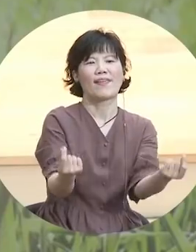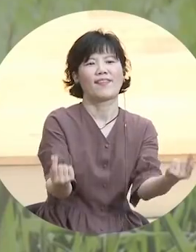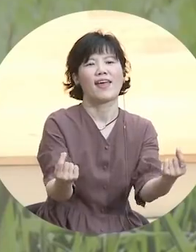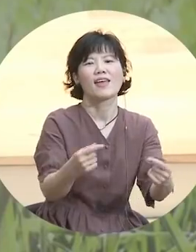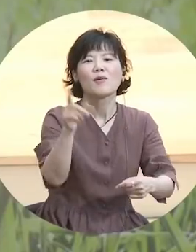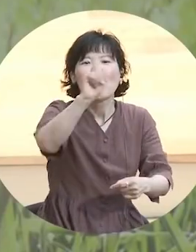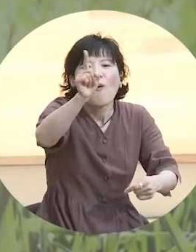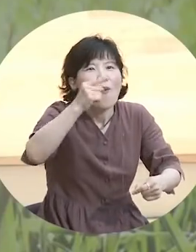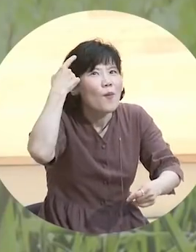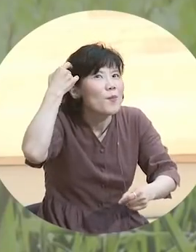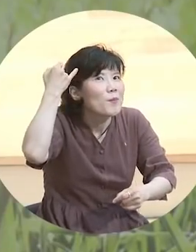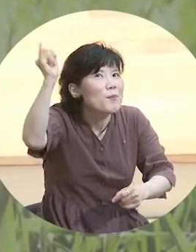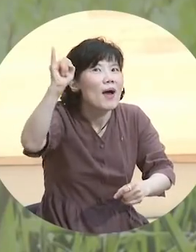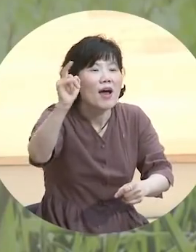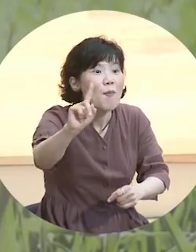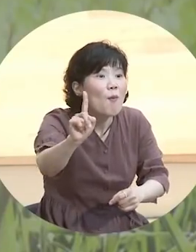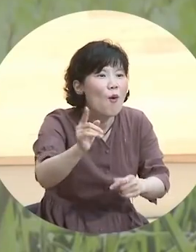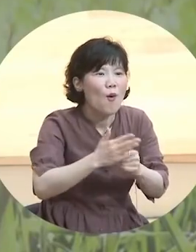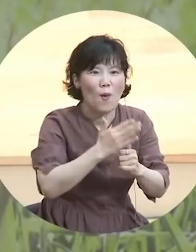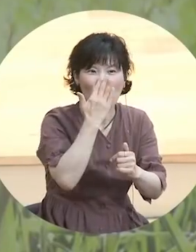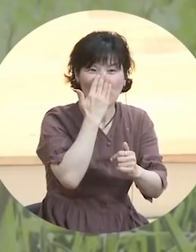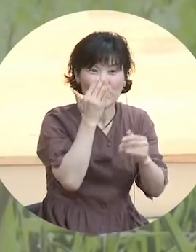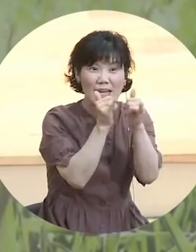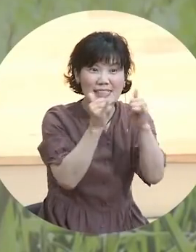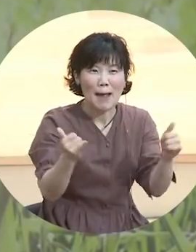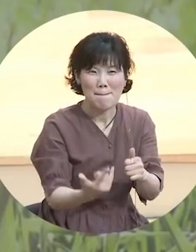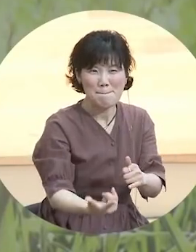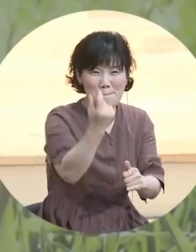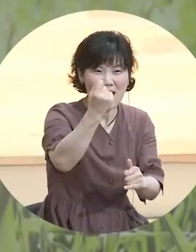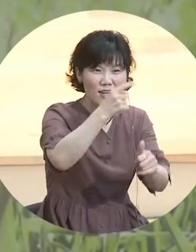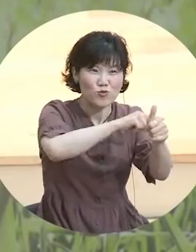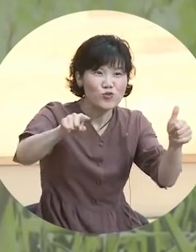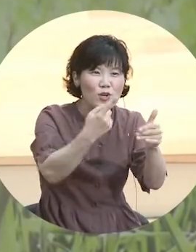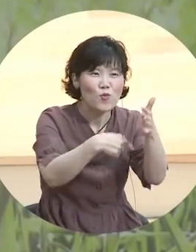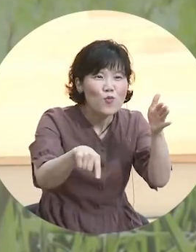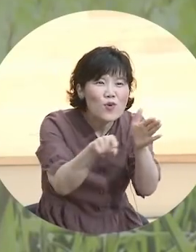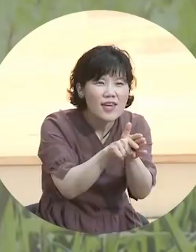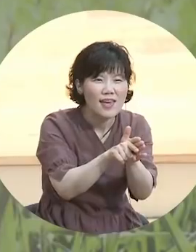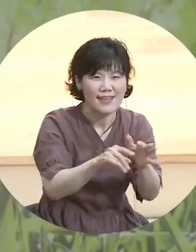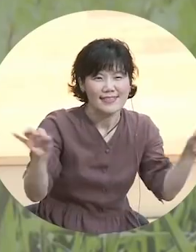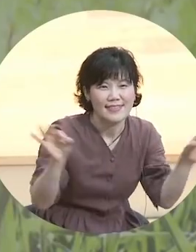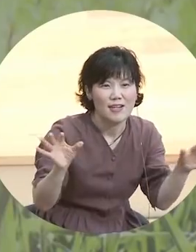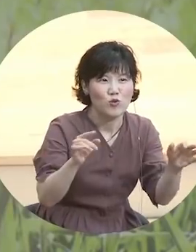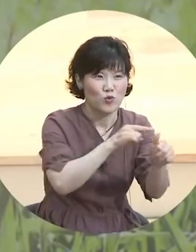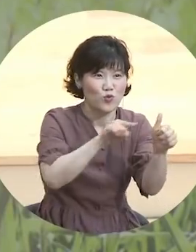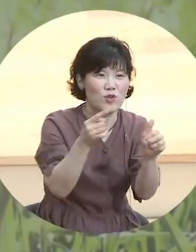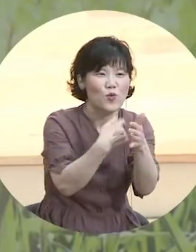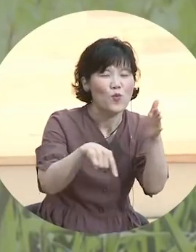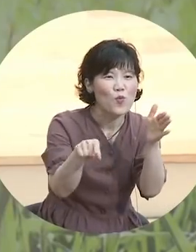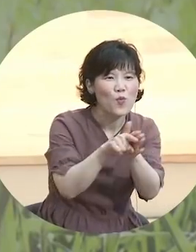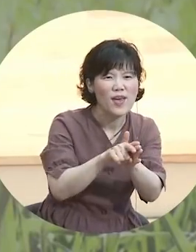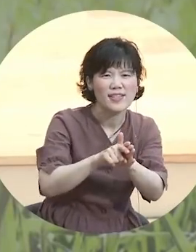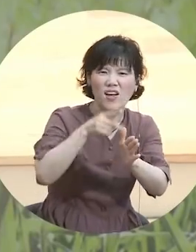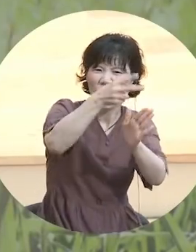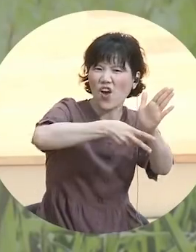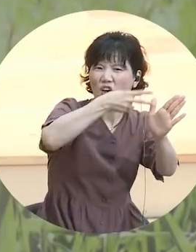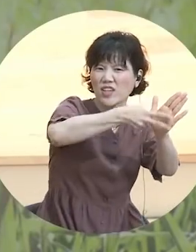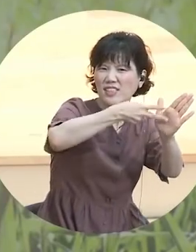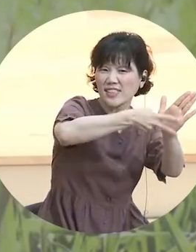뭘 고안했냐면 유대인들을 빨리 죽일 수 있도록, 효과적으로 죽일 수 있도록